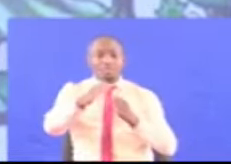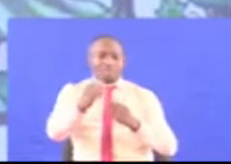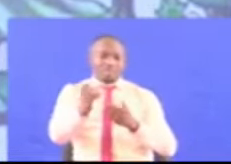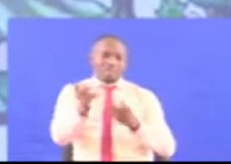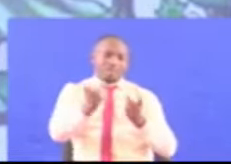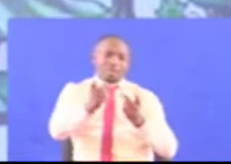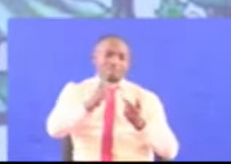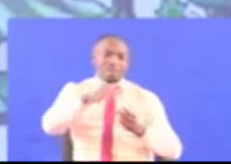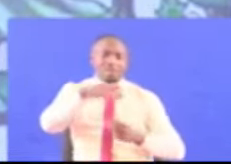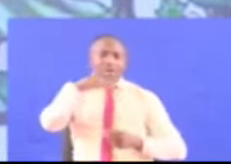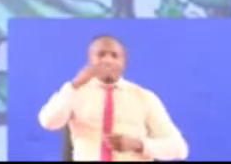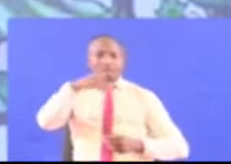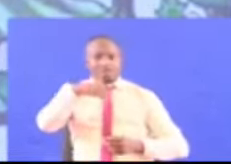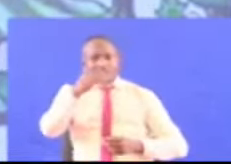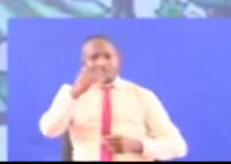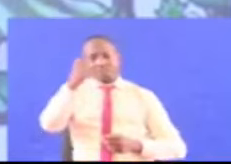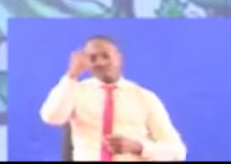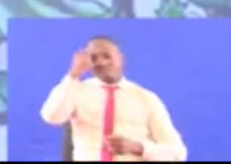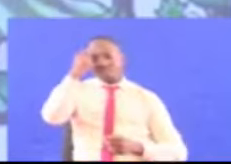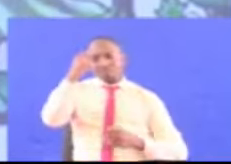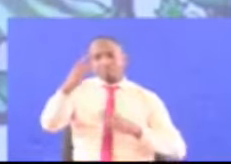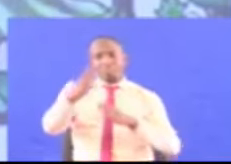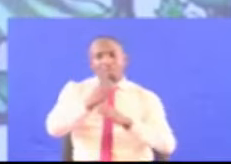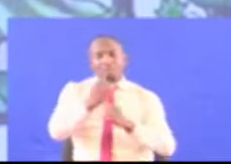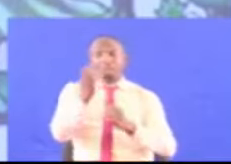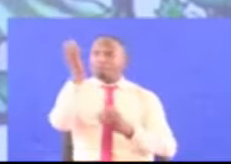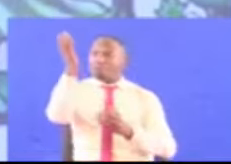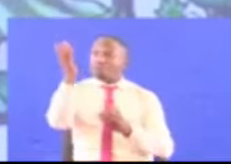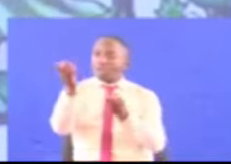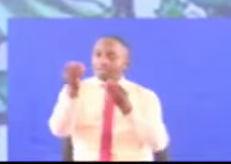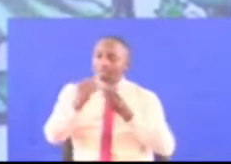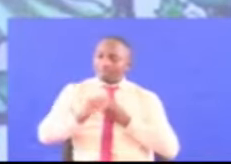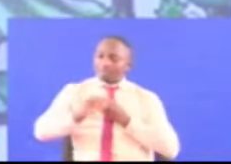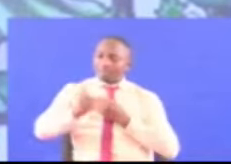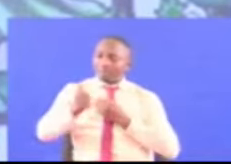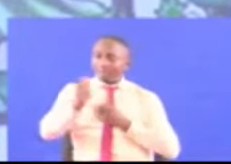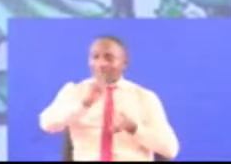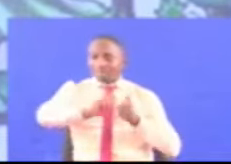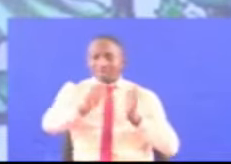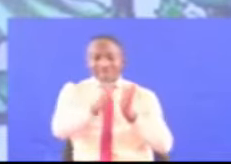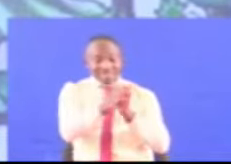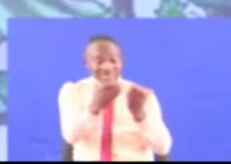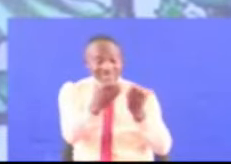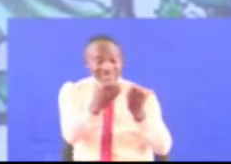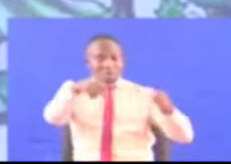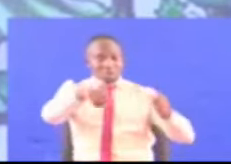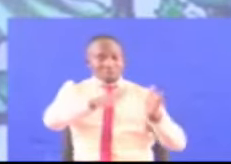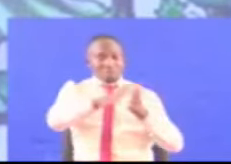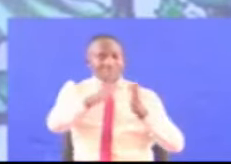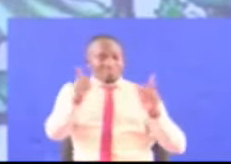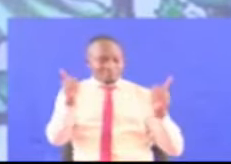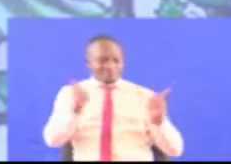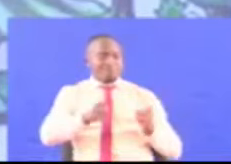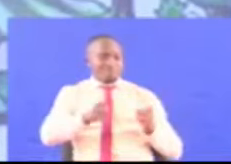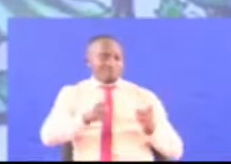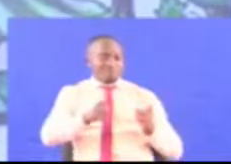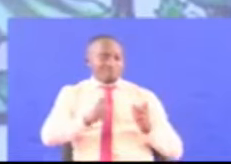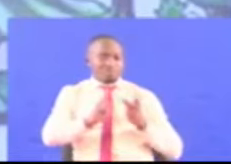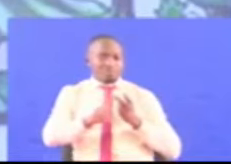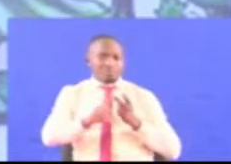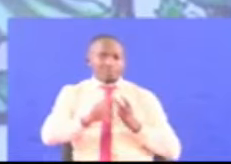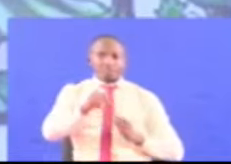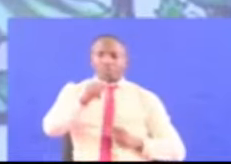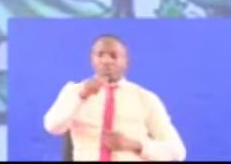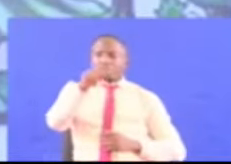hadithi ambayo nafikiri nikipata Mungu akinipa kibali nitaandika kitabu. Leo nitaeleza kwa kifupi.